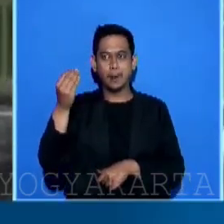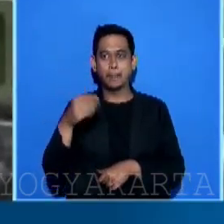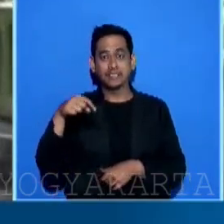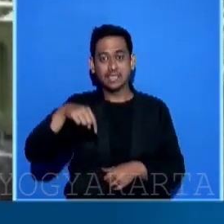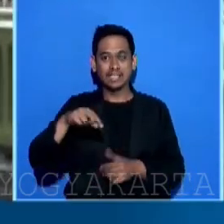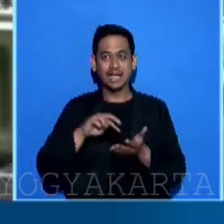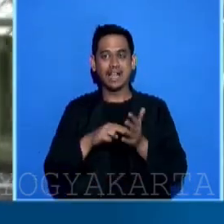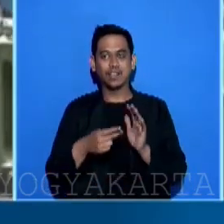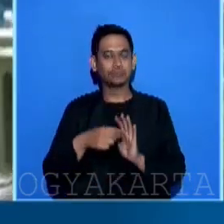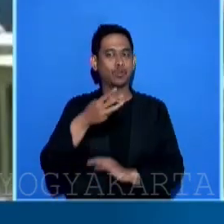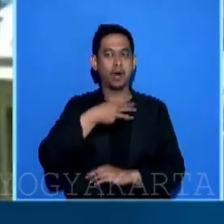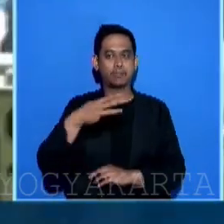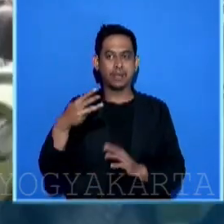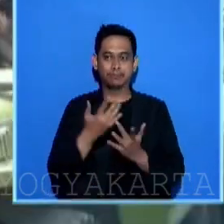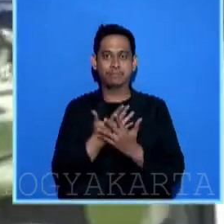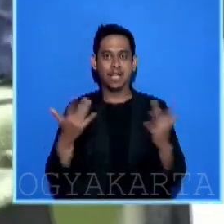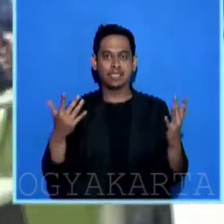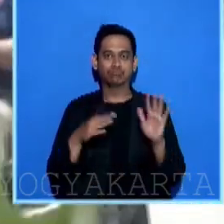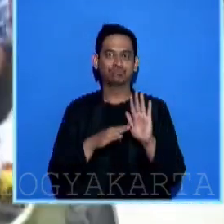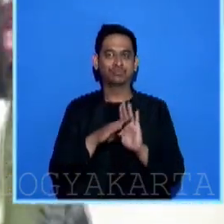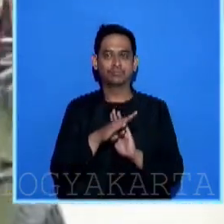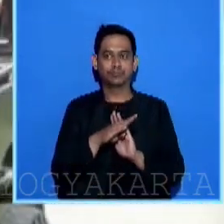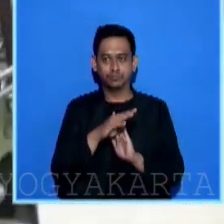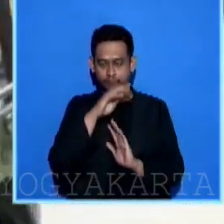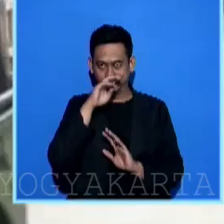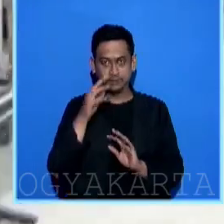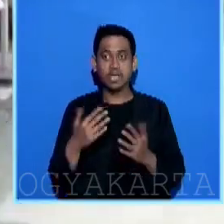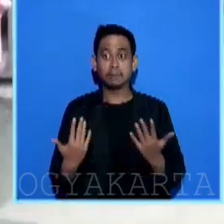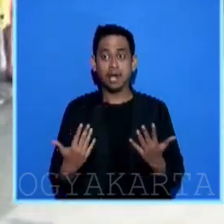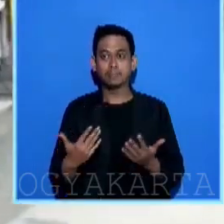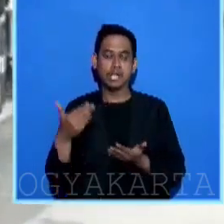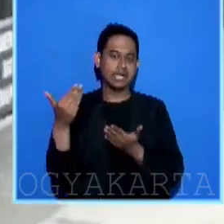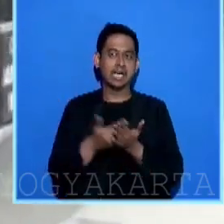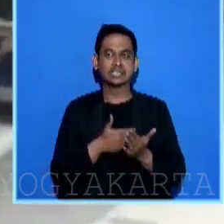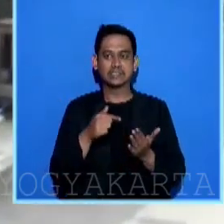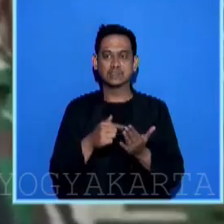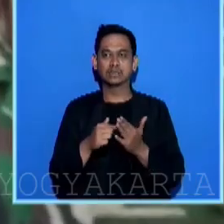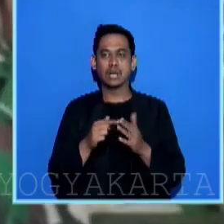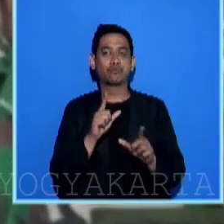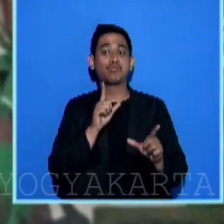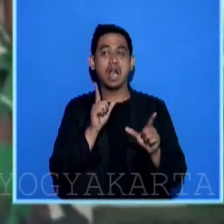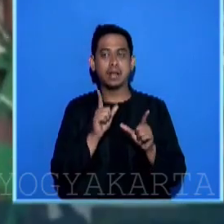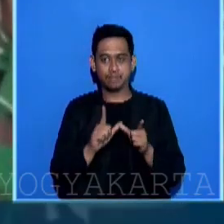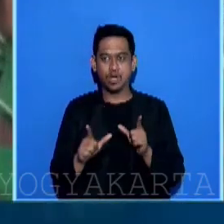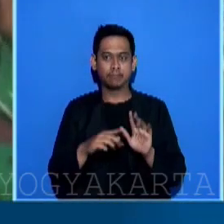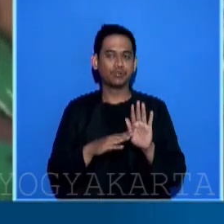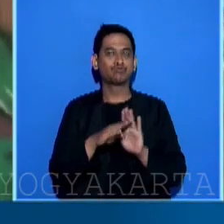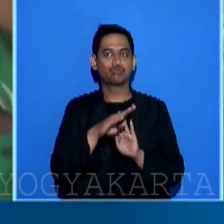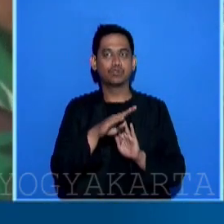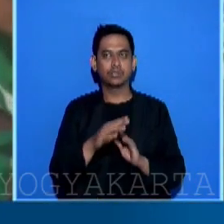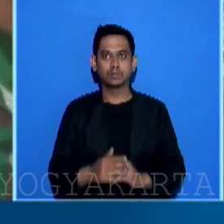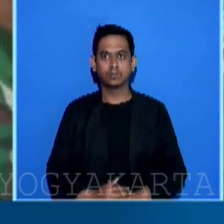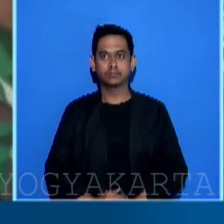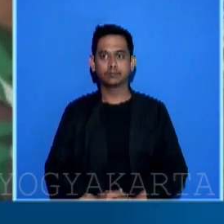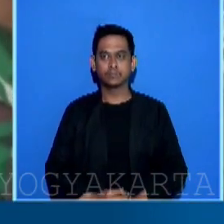meningkatkan ekonomi warga sekitar salah satunya meningkatkan pendapatan Para pemilik warung sekitar samp juga